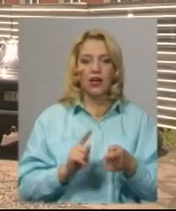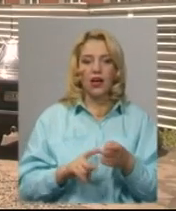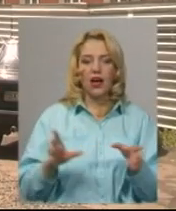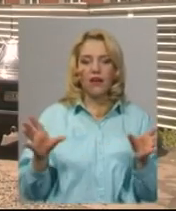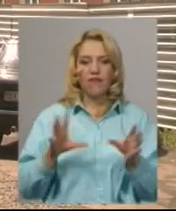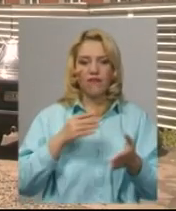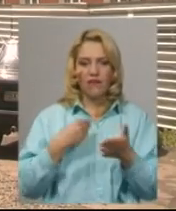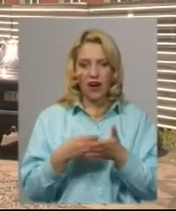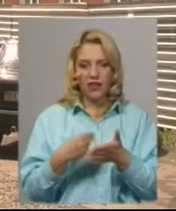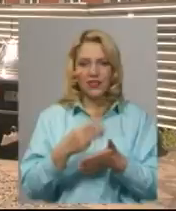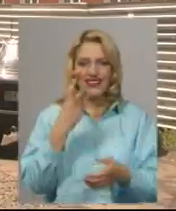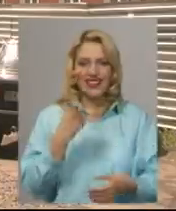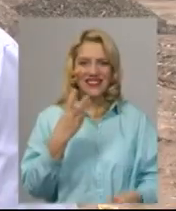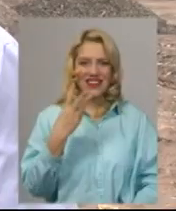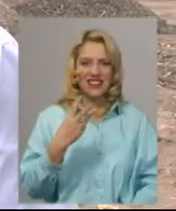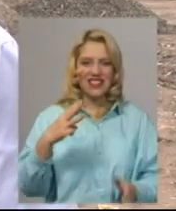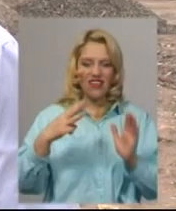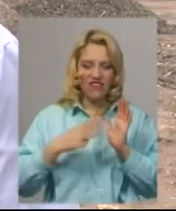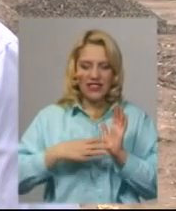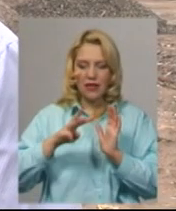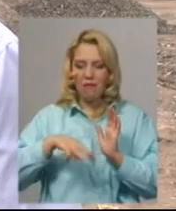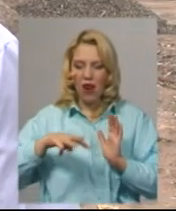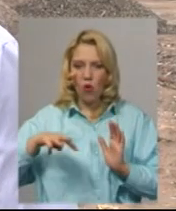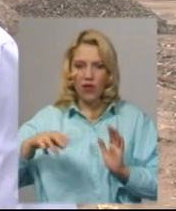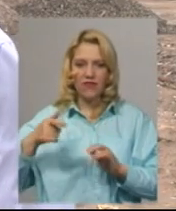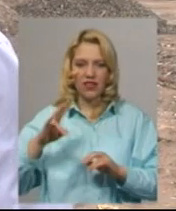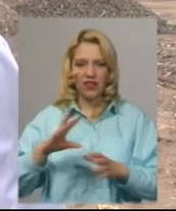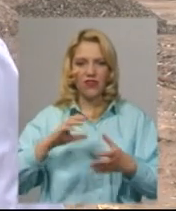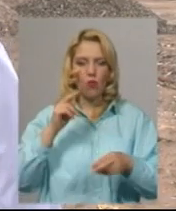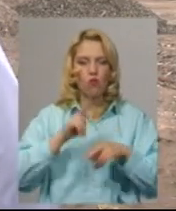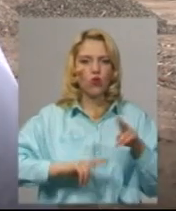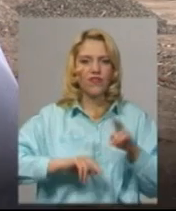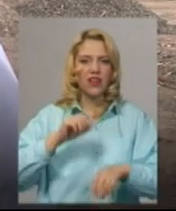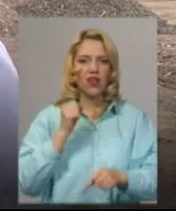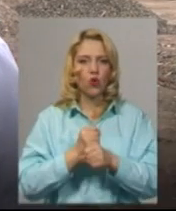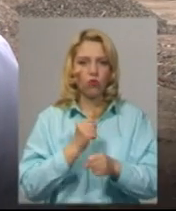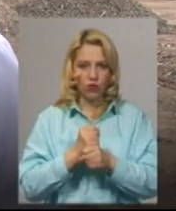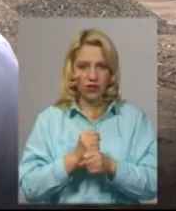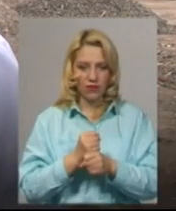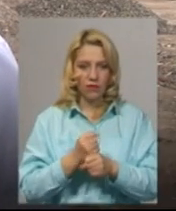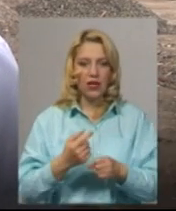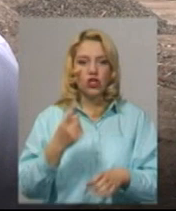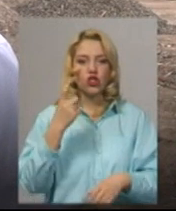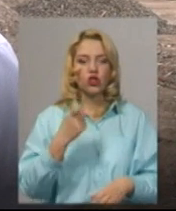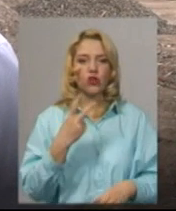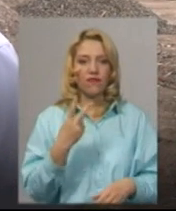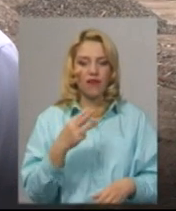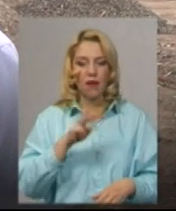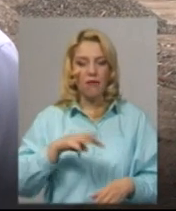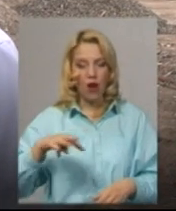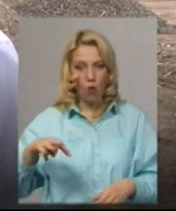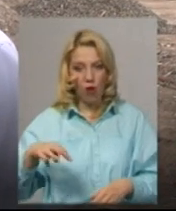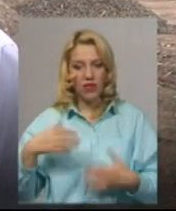обладнанням – 338 мільйонів гривень. Будівельних робіт виконано 102 мільйони,